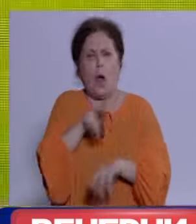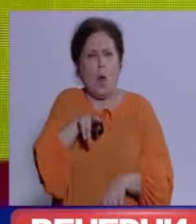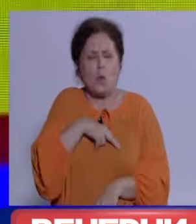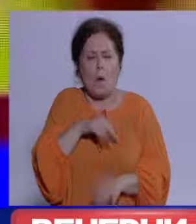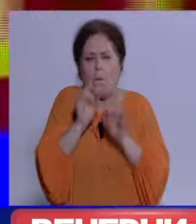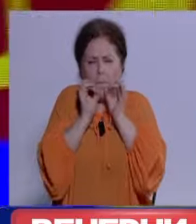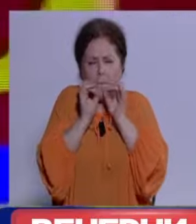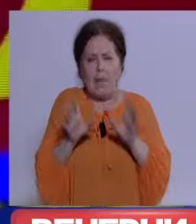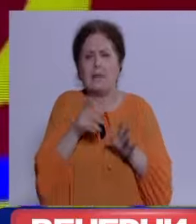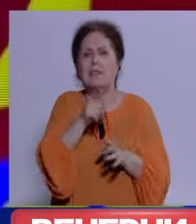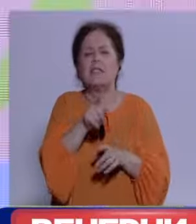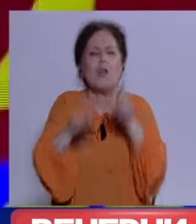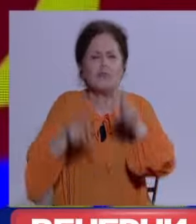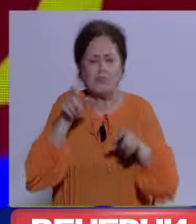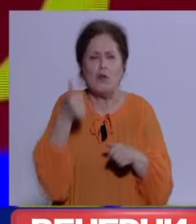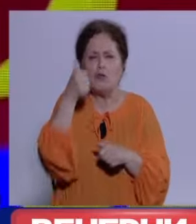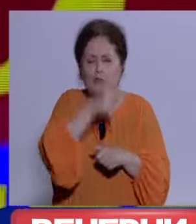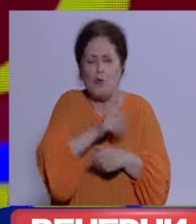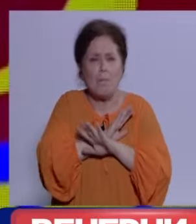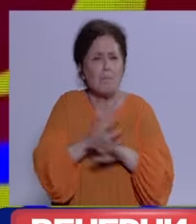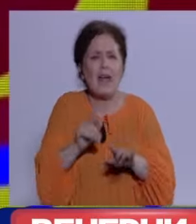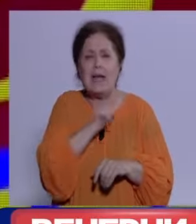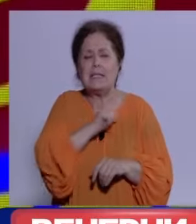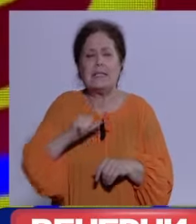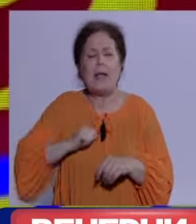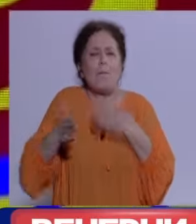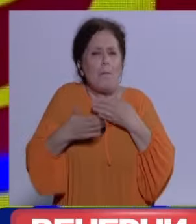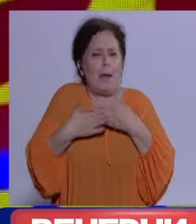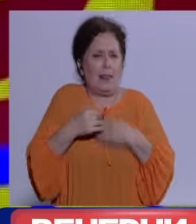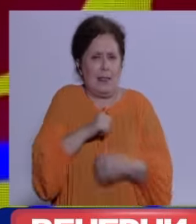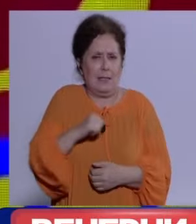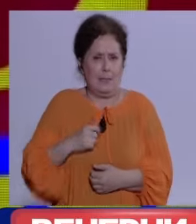пред било кого за било што, освен пред самите себе.